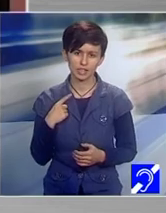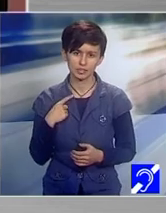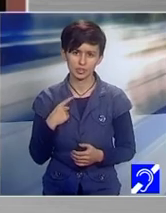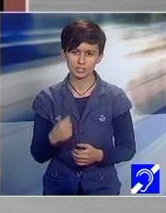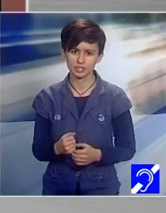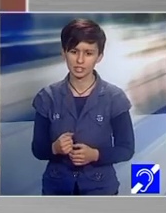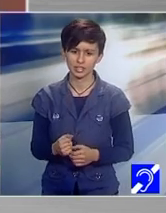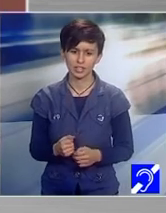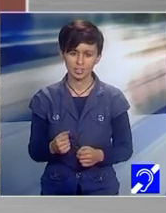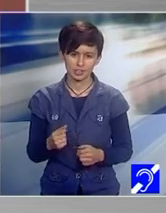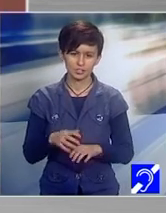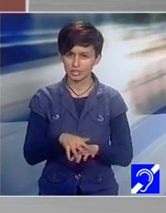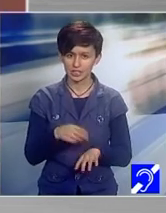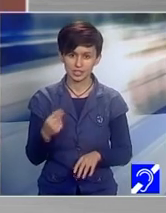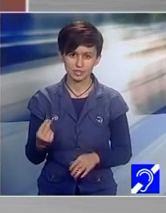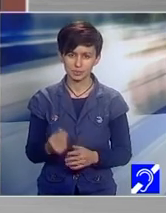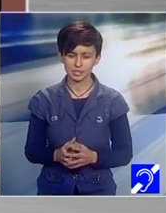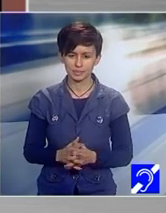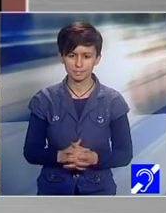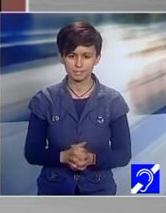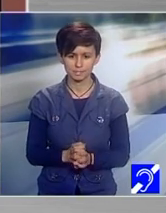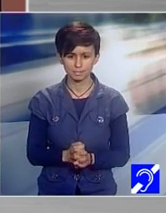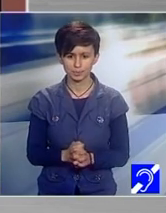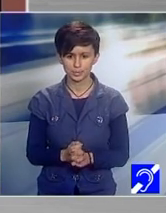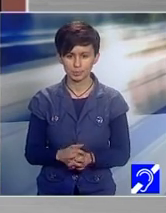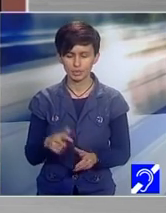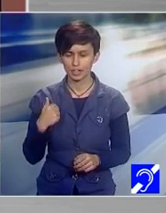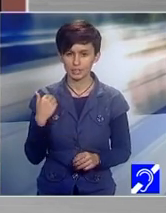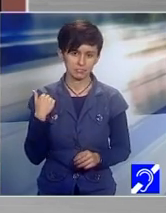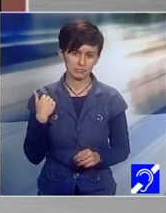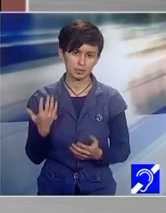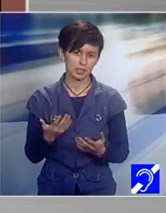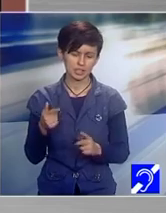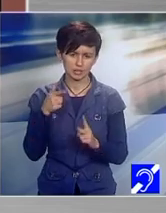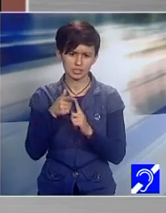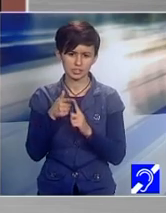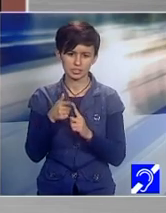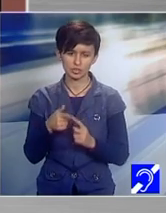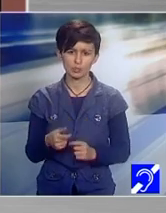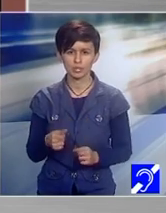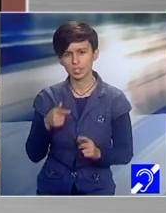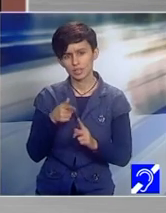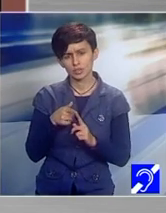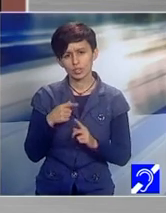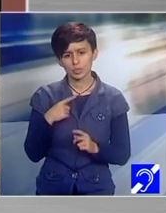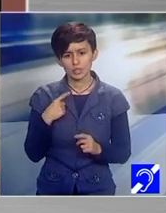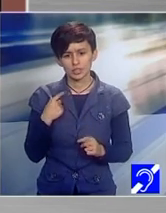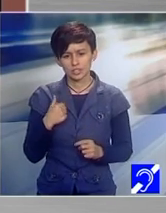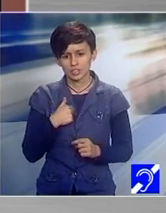la faza de antrenament. Da. Întrebai care a fost scopul. Da. Scopul sunt eu sau cei care vor fi ca și